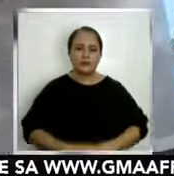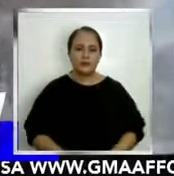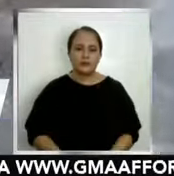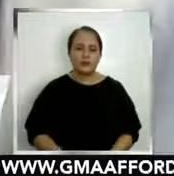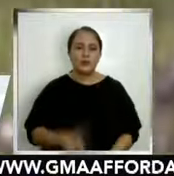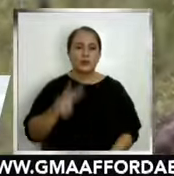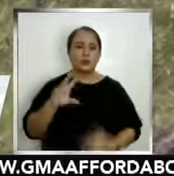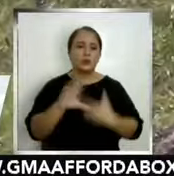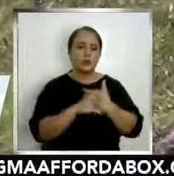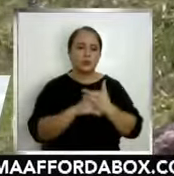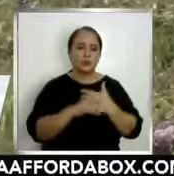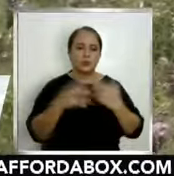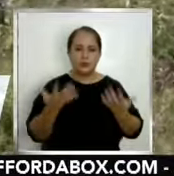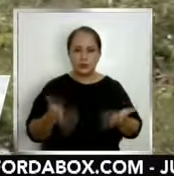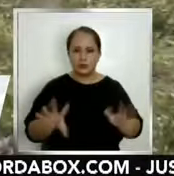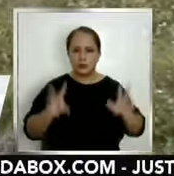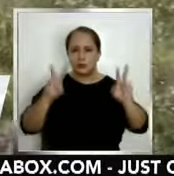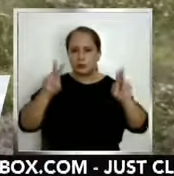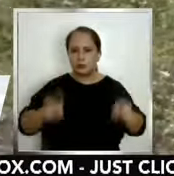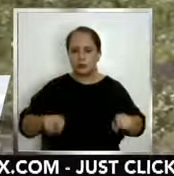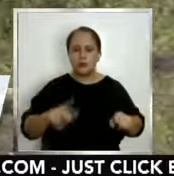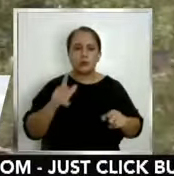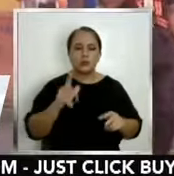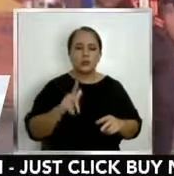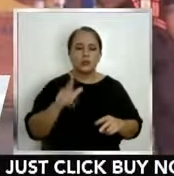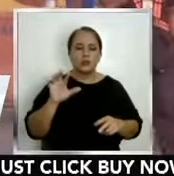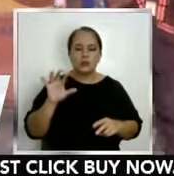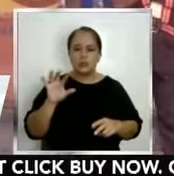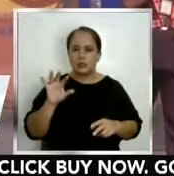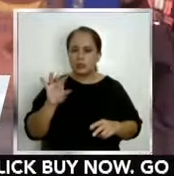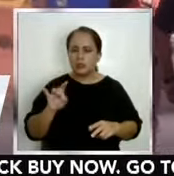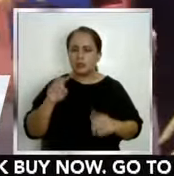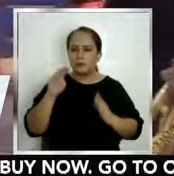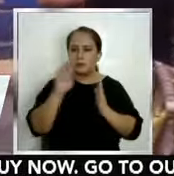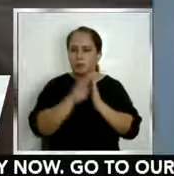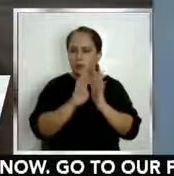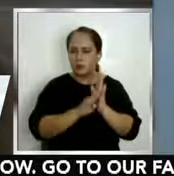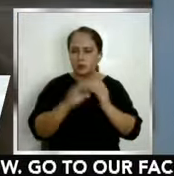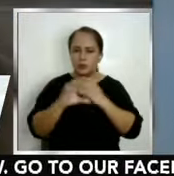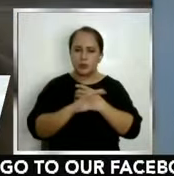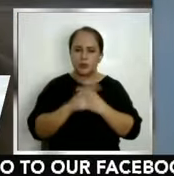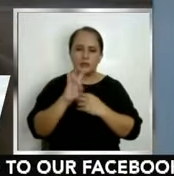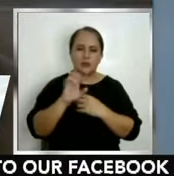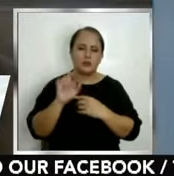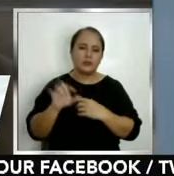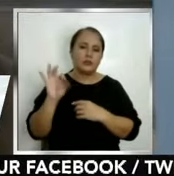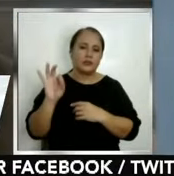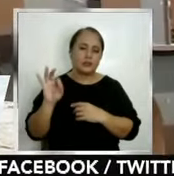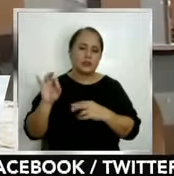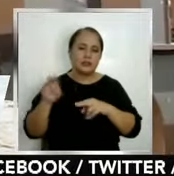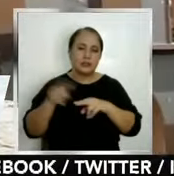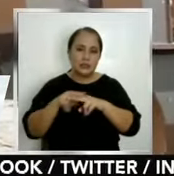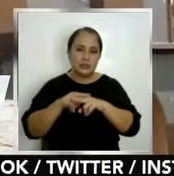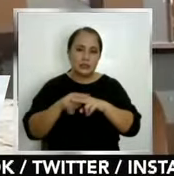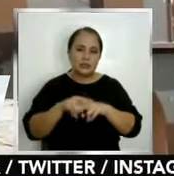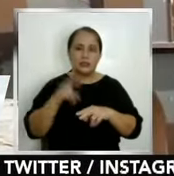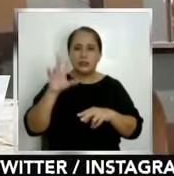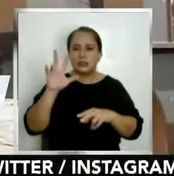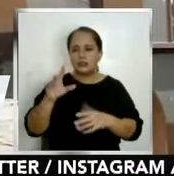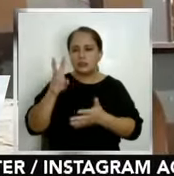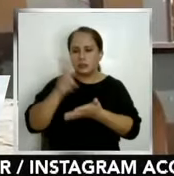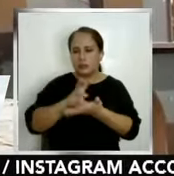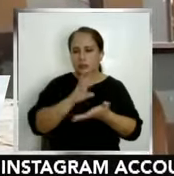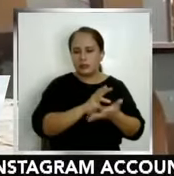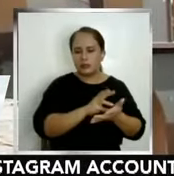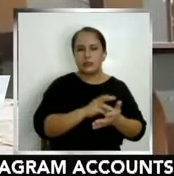pinirmahan kanina. Ang 28.3 billion pesos contract para sa 7.9 kilometers na riles at 3 istasyon, ang Espanya, Santa Mesa